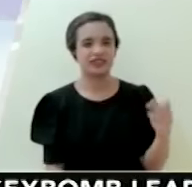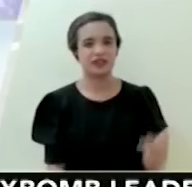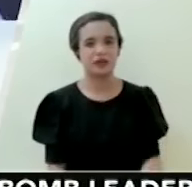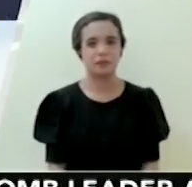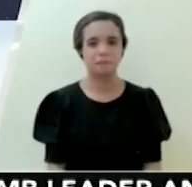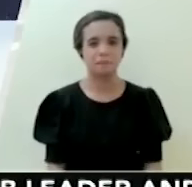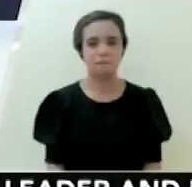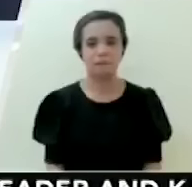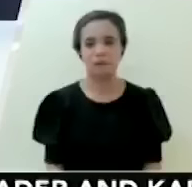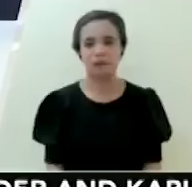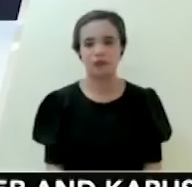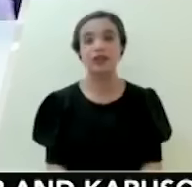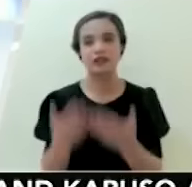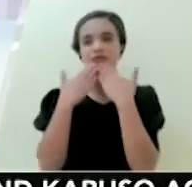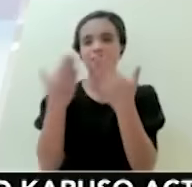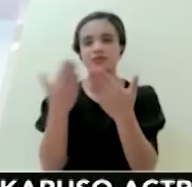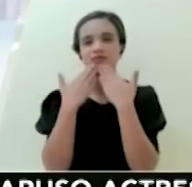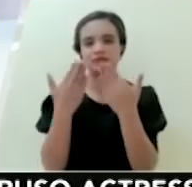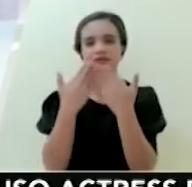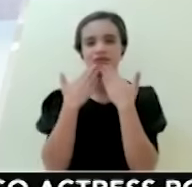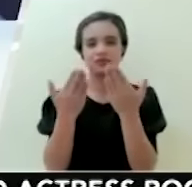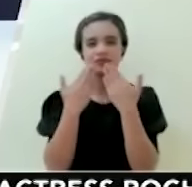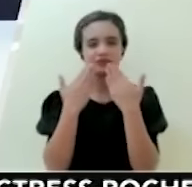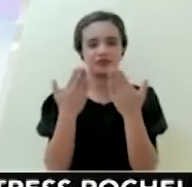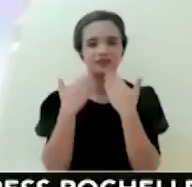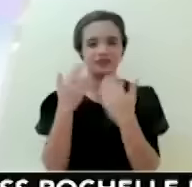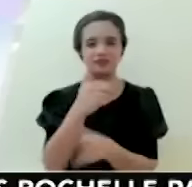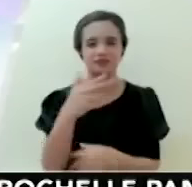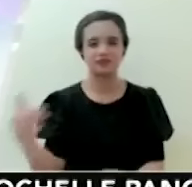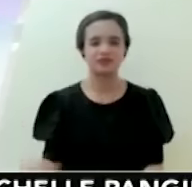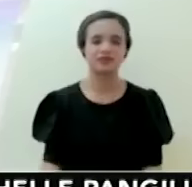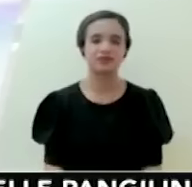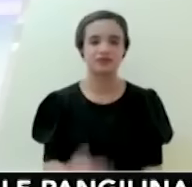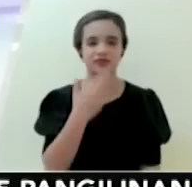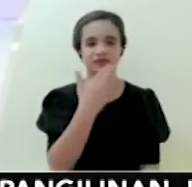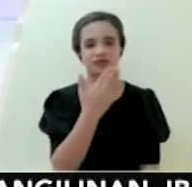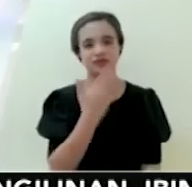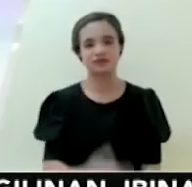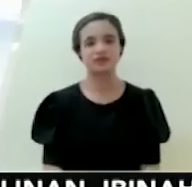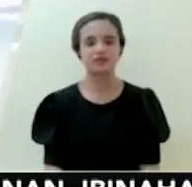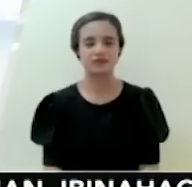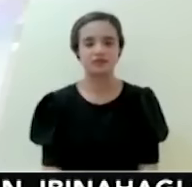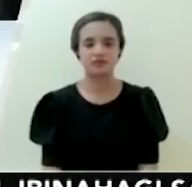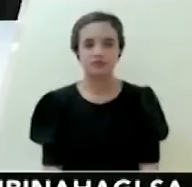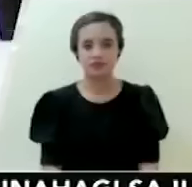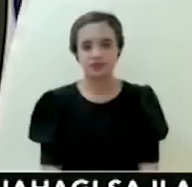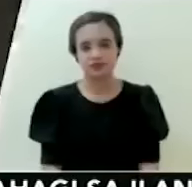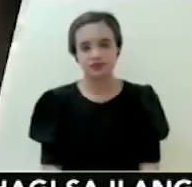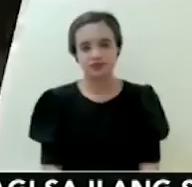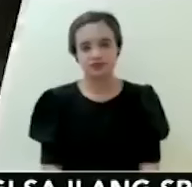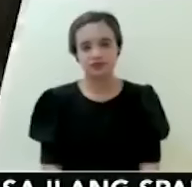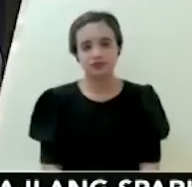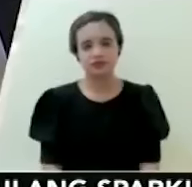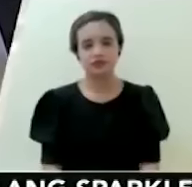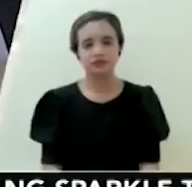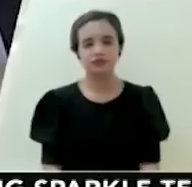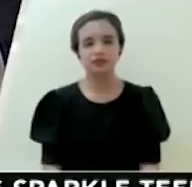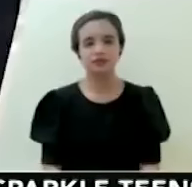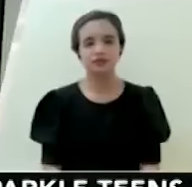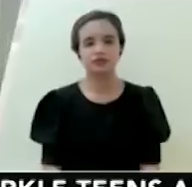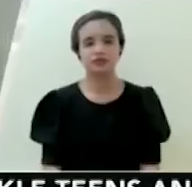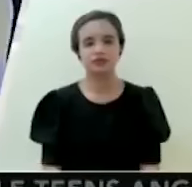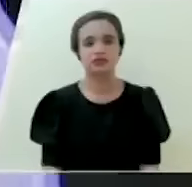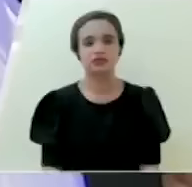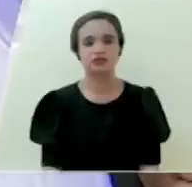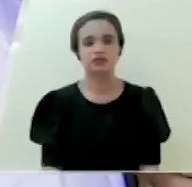Thank you guys. Thank you. thank you. War Santiago updated sa